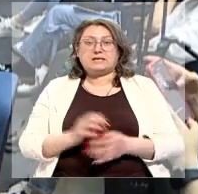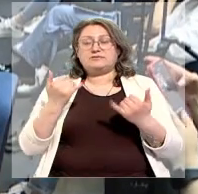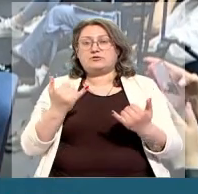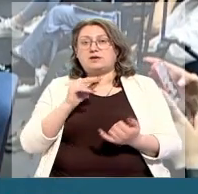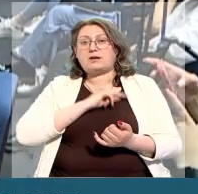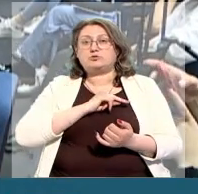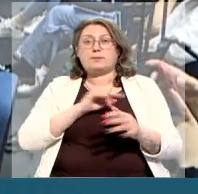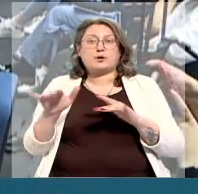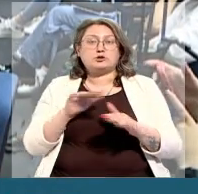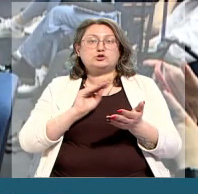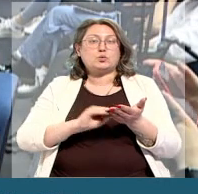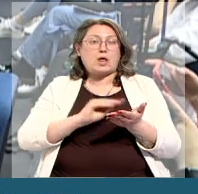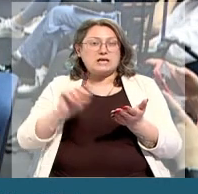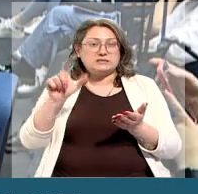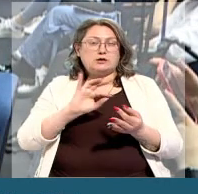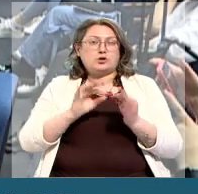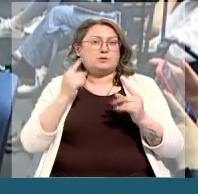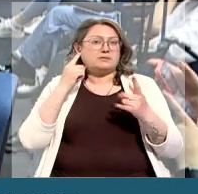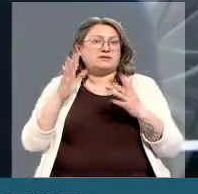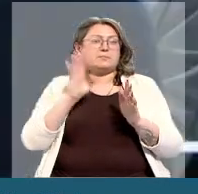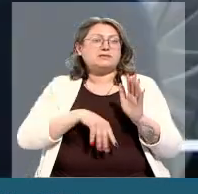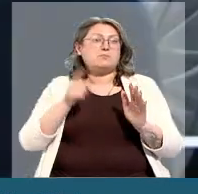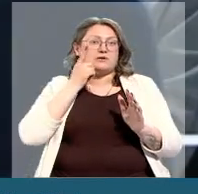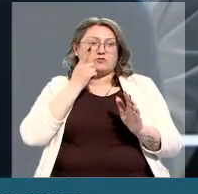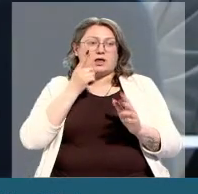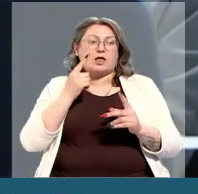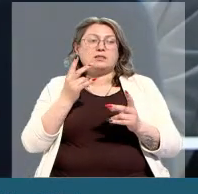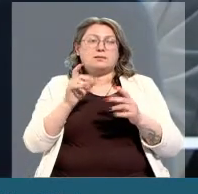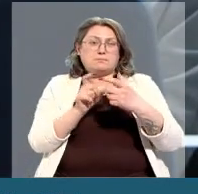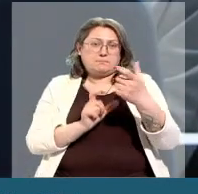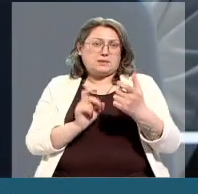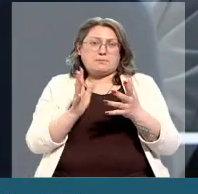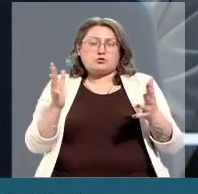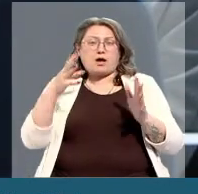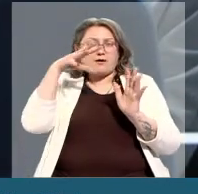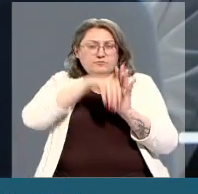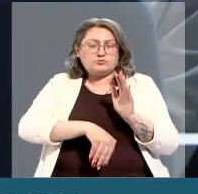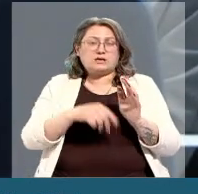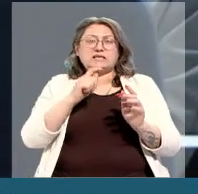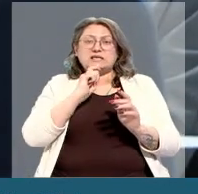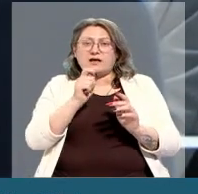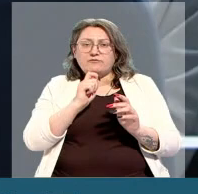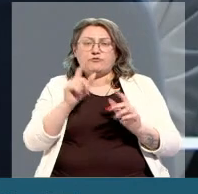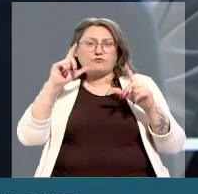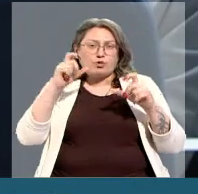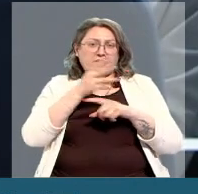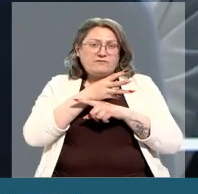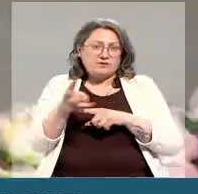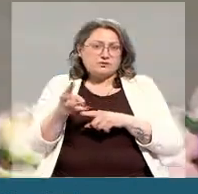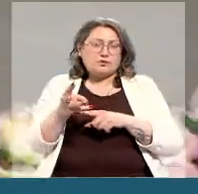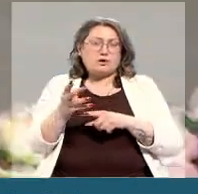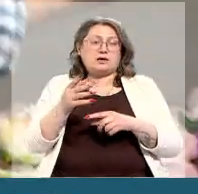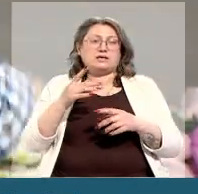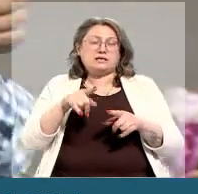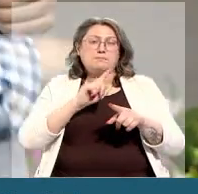Сегодня рабочий процесс журналиста сложно представить без смартфона. Небольшое устройство вмещает в себя как диктофон, так фото и видеокамеру.